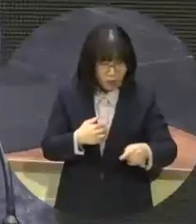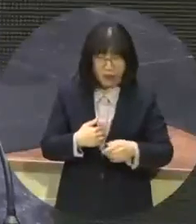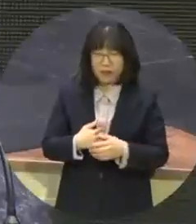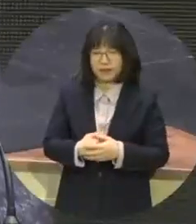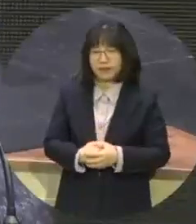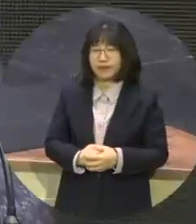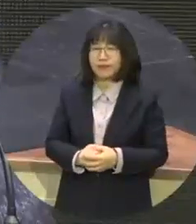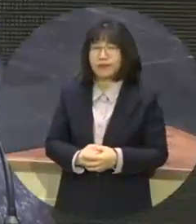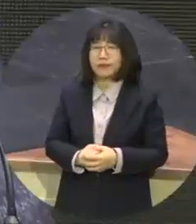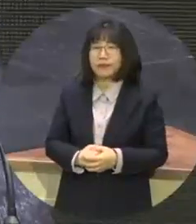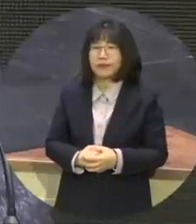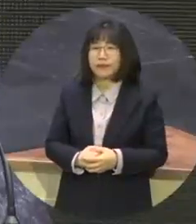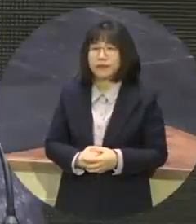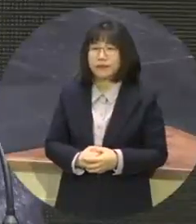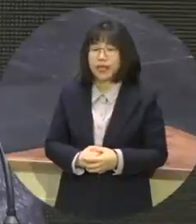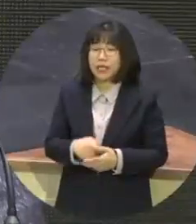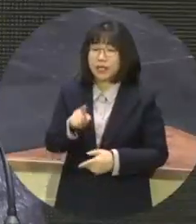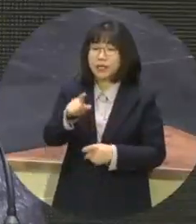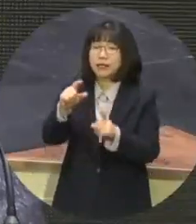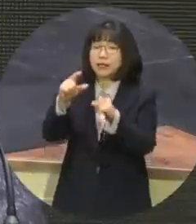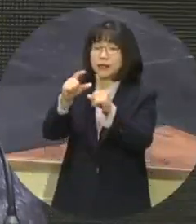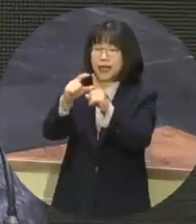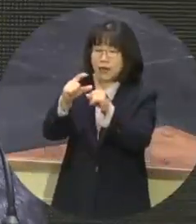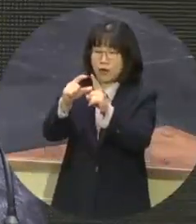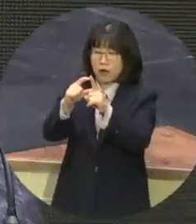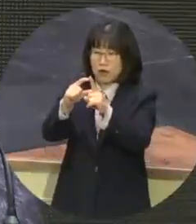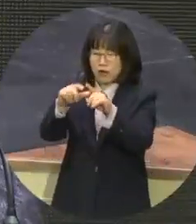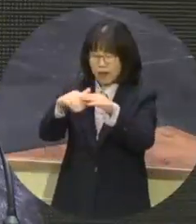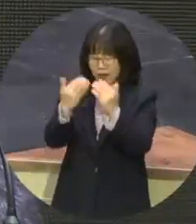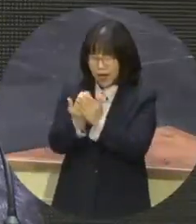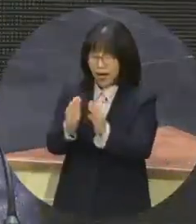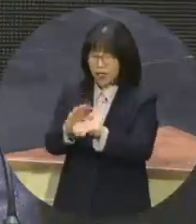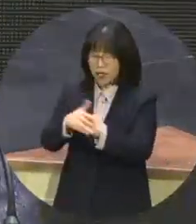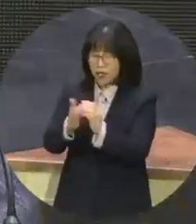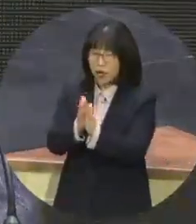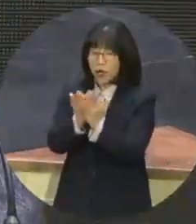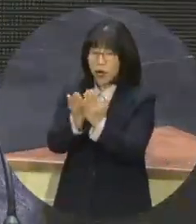해. 그게 무슨 용어냐면요. 성경에 있는 용어예요.